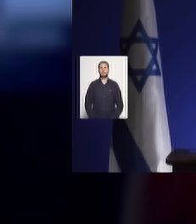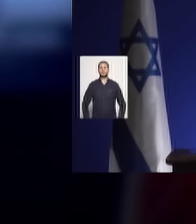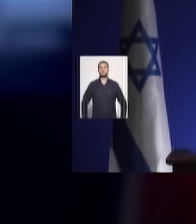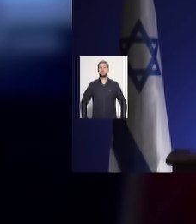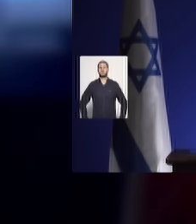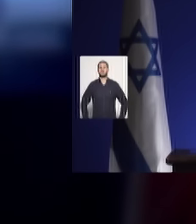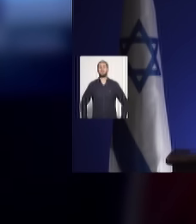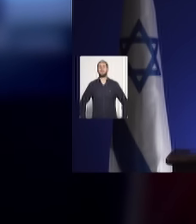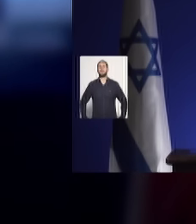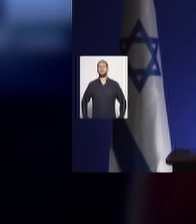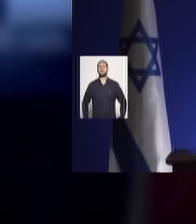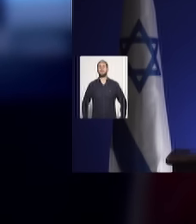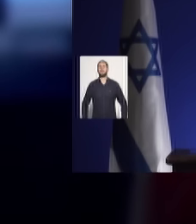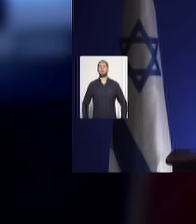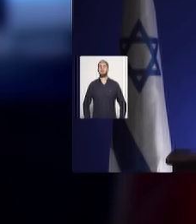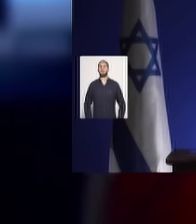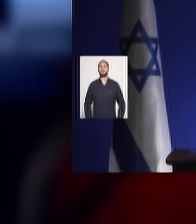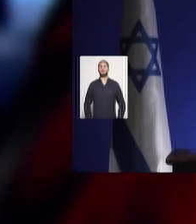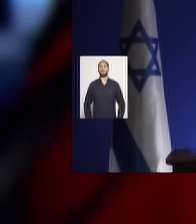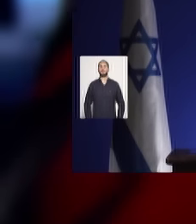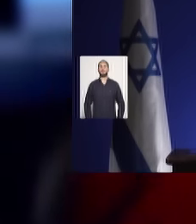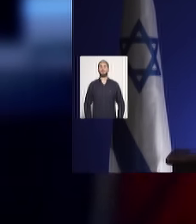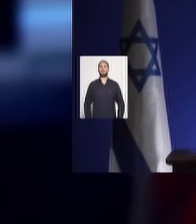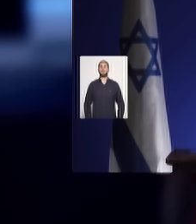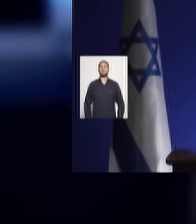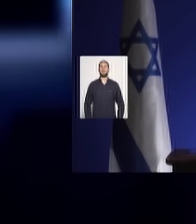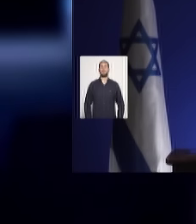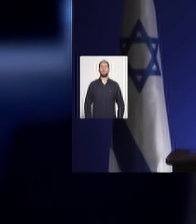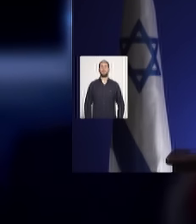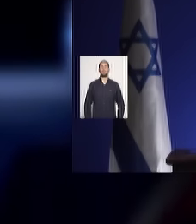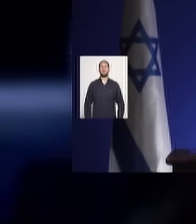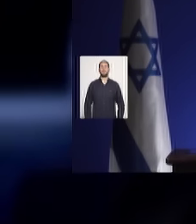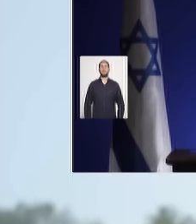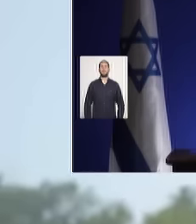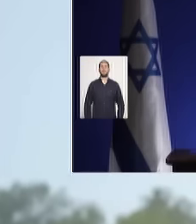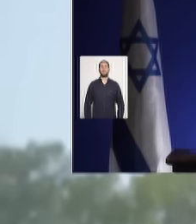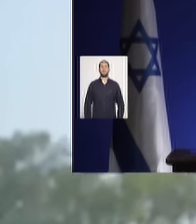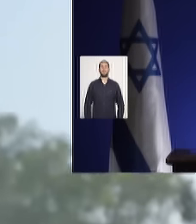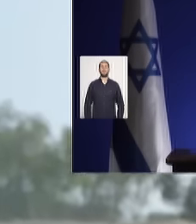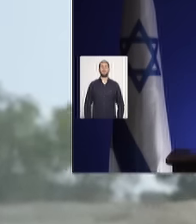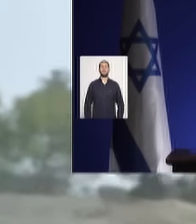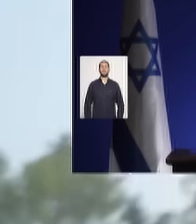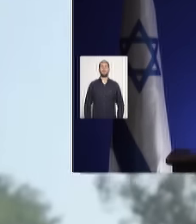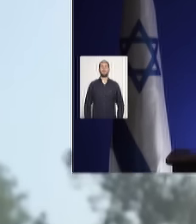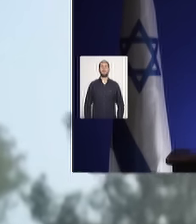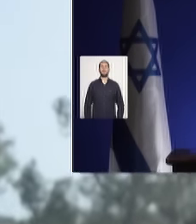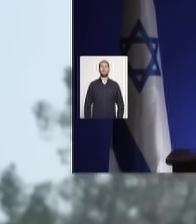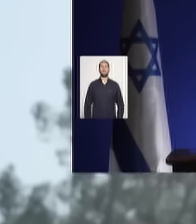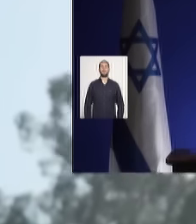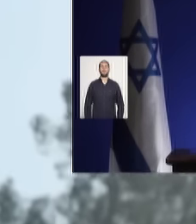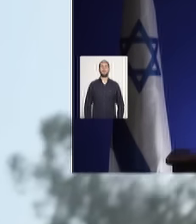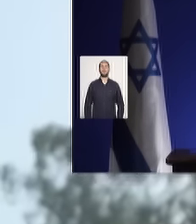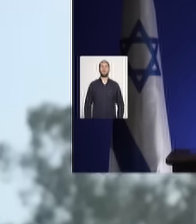את המסיבה הענקית שהאוגדה הזאת ממש אישרה את התרחשותה. בדיעבד אתה חושב שהם ידעו על המסיבה, או שזה פשוט נקרא הזדמנות שנקראתה